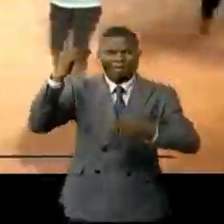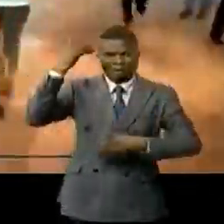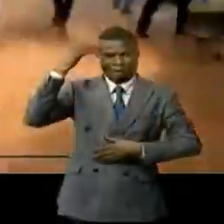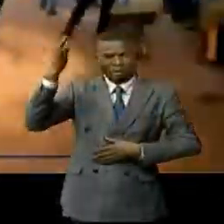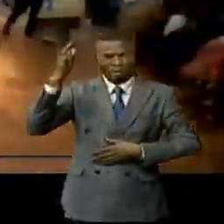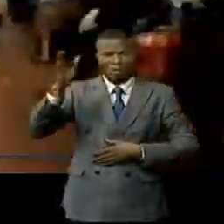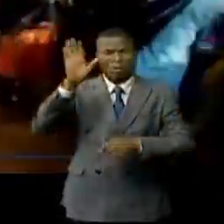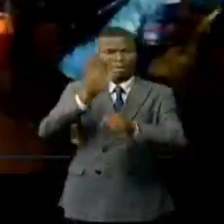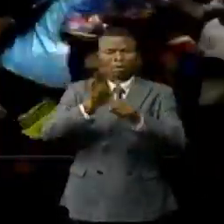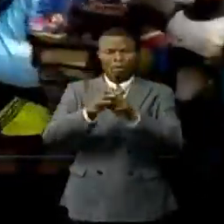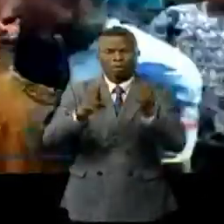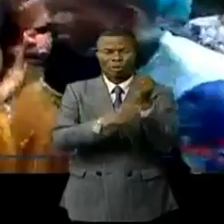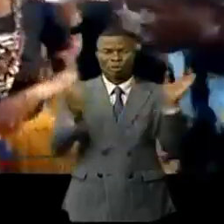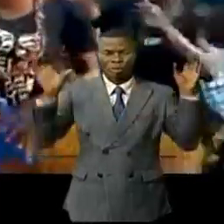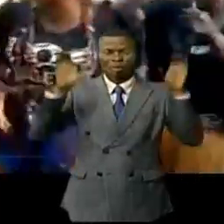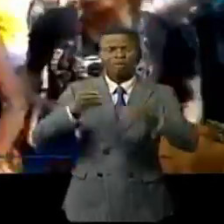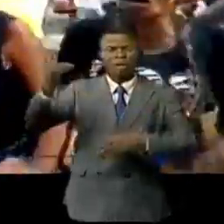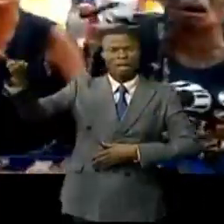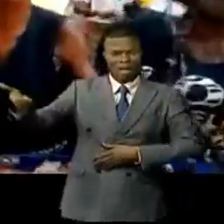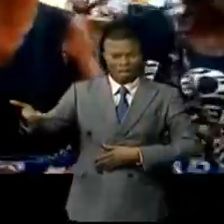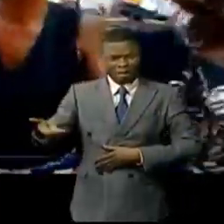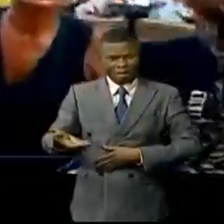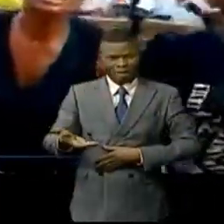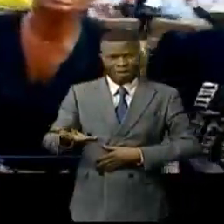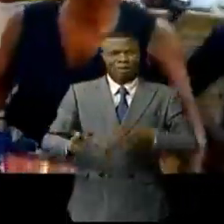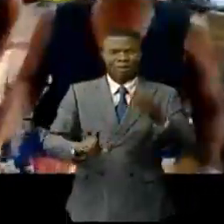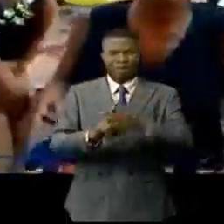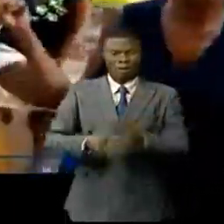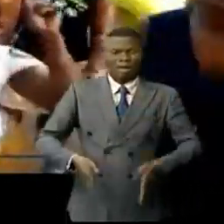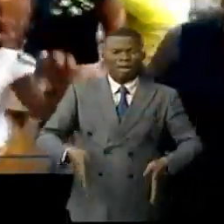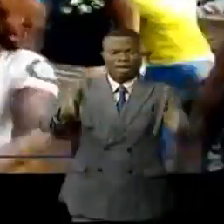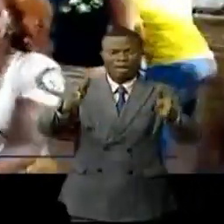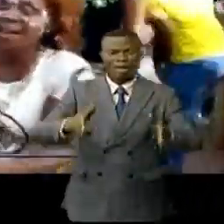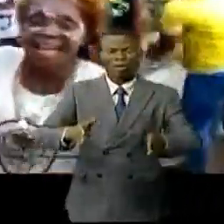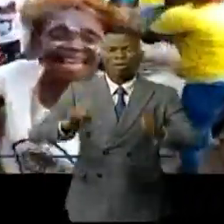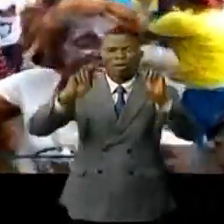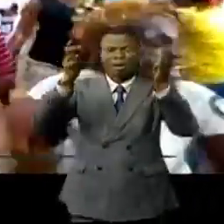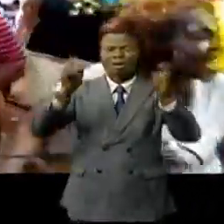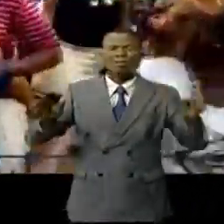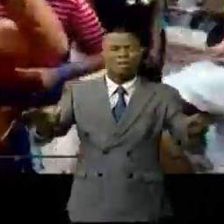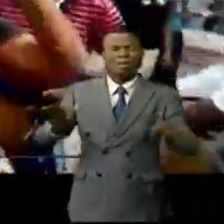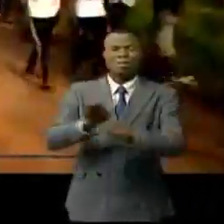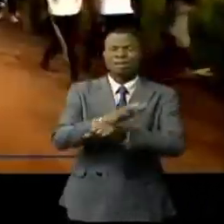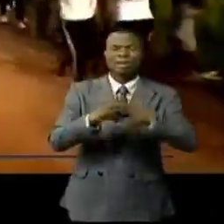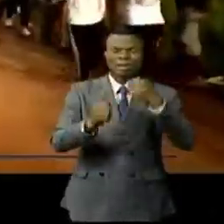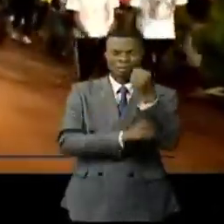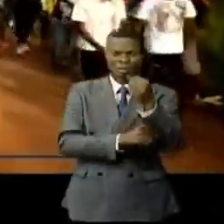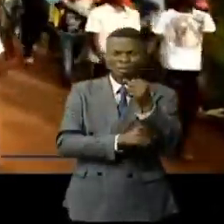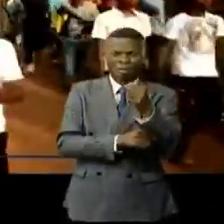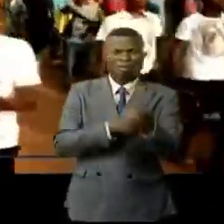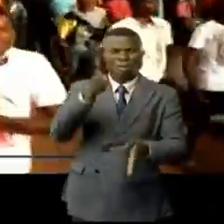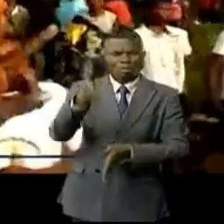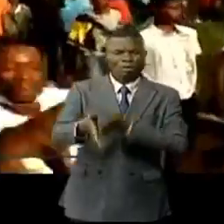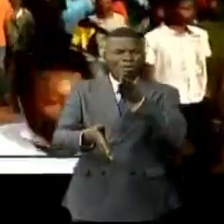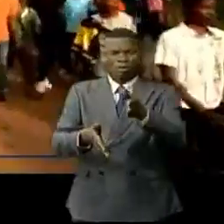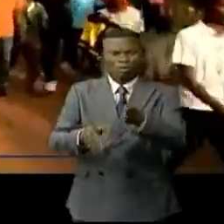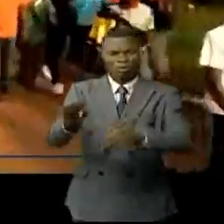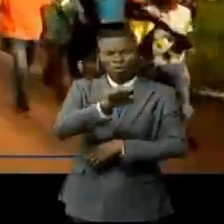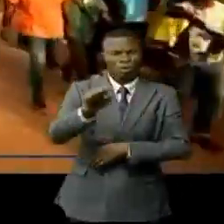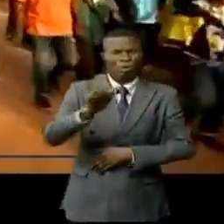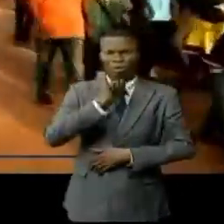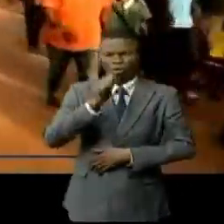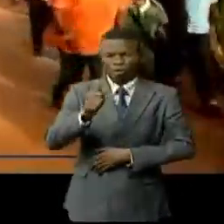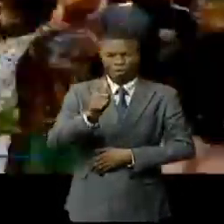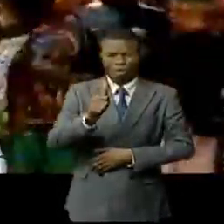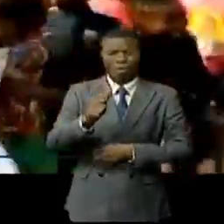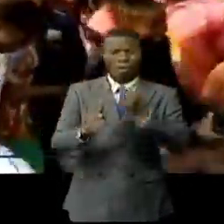population venue à son accueil prit d'assaut les artères principales et lui a imposé une longue marche. Au regard de